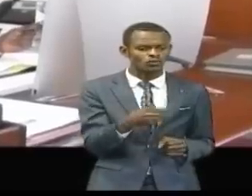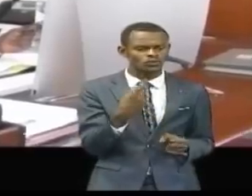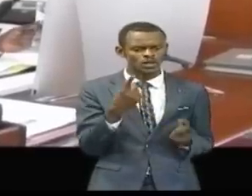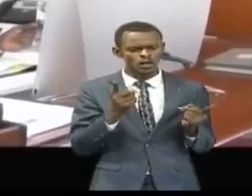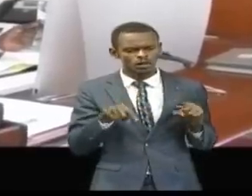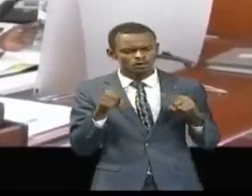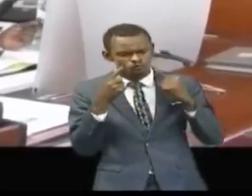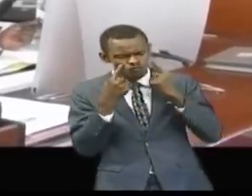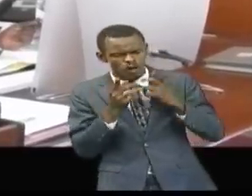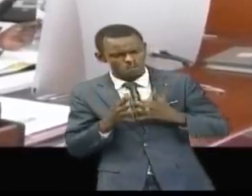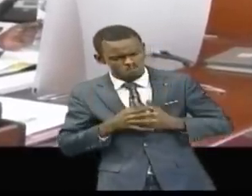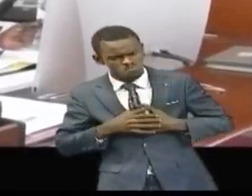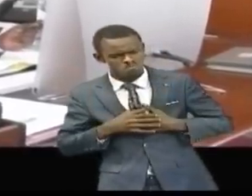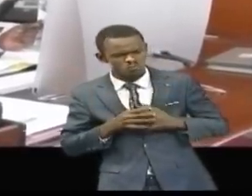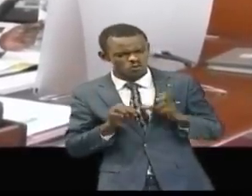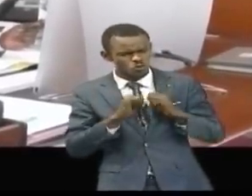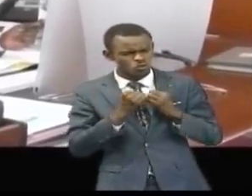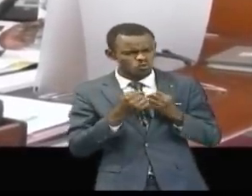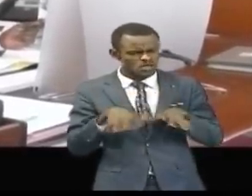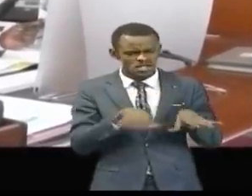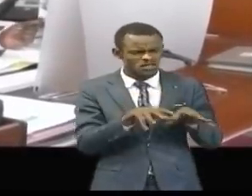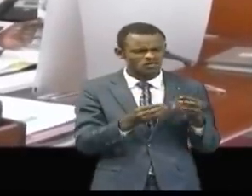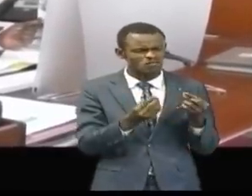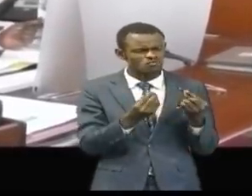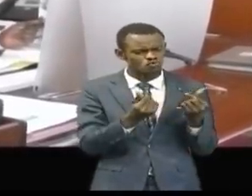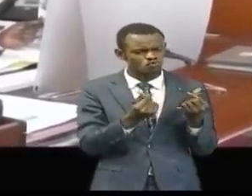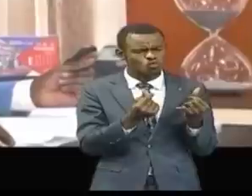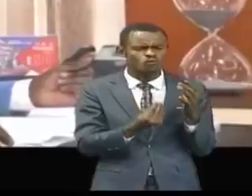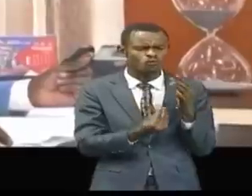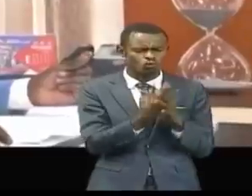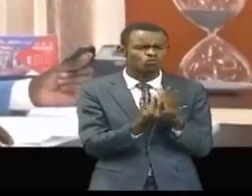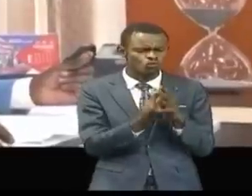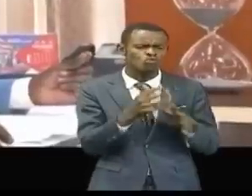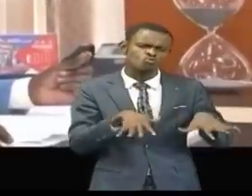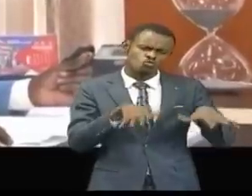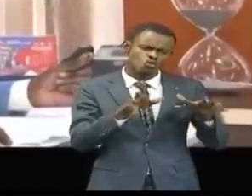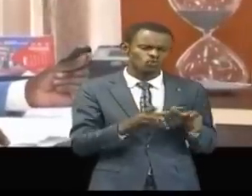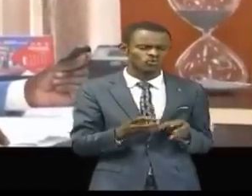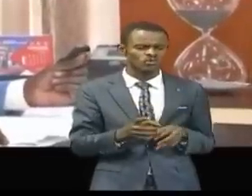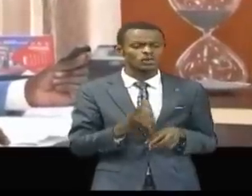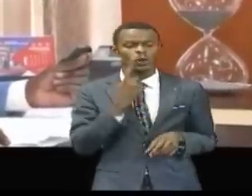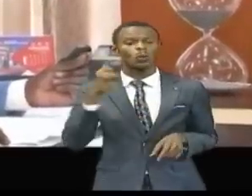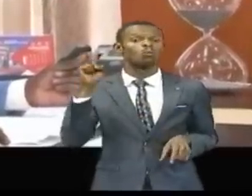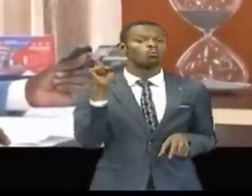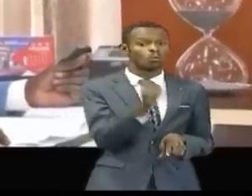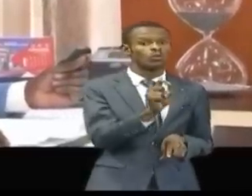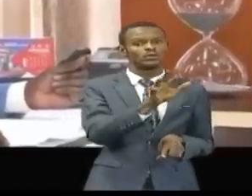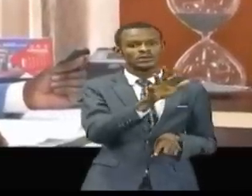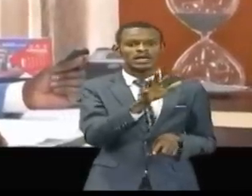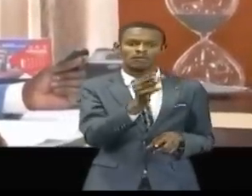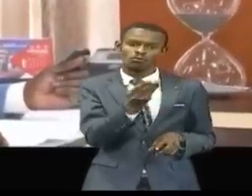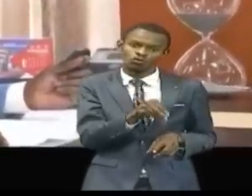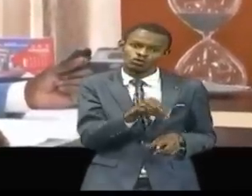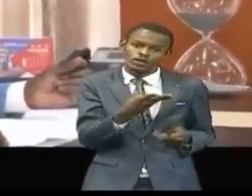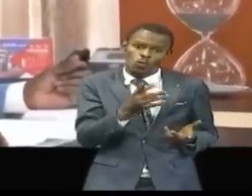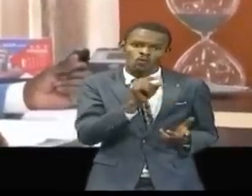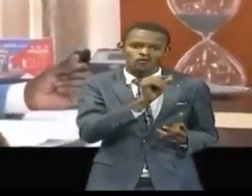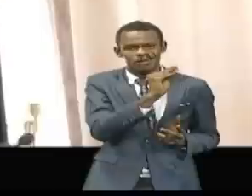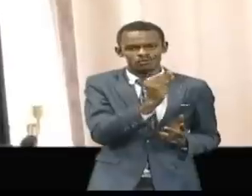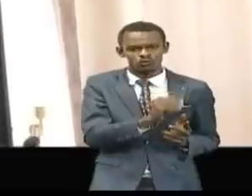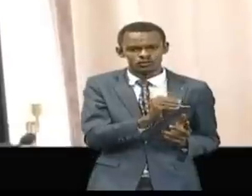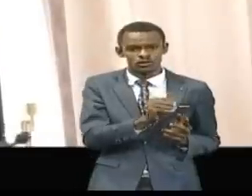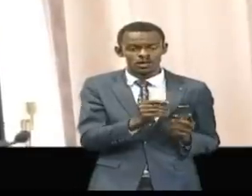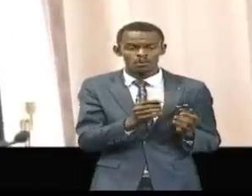libre ou de réévaluation légale. Et en matière de report de